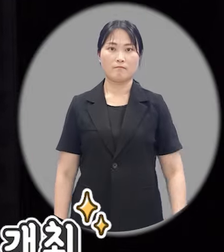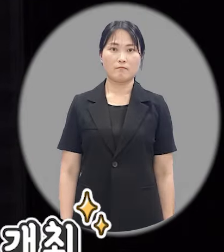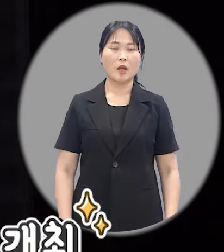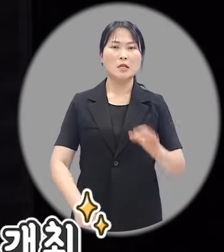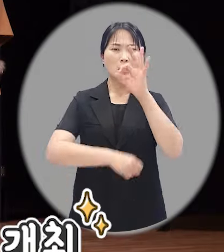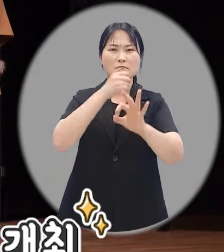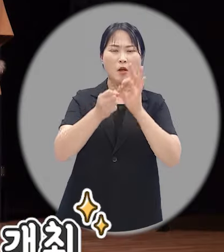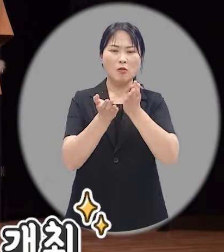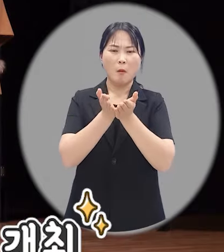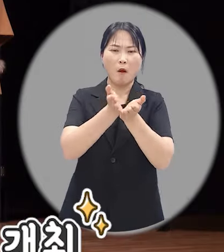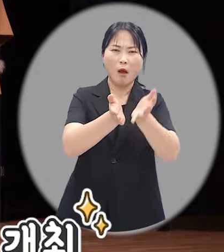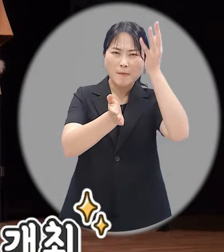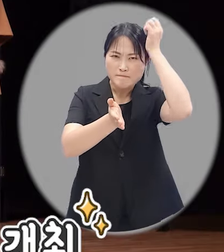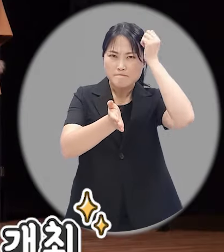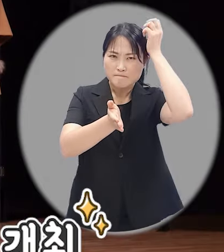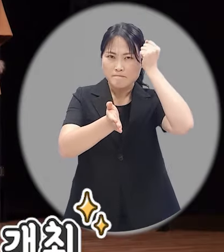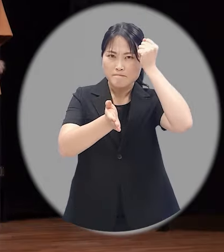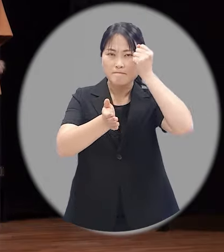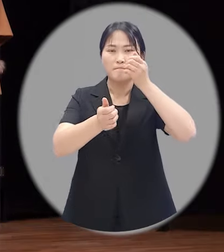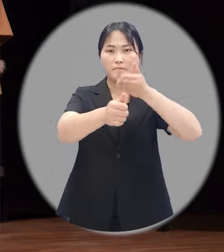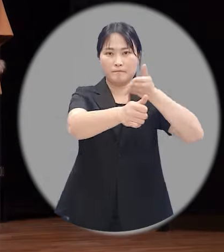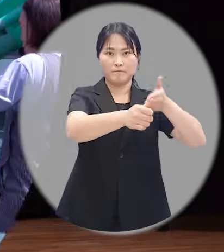않고 계속해서 기억해 주시기 바랍니다.